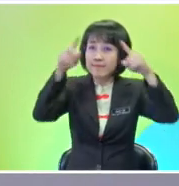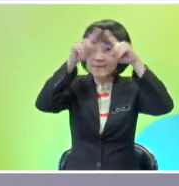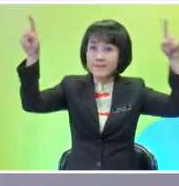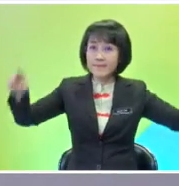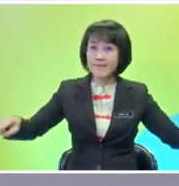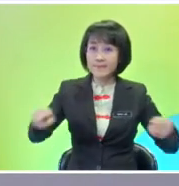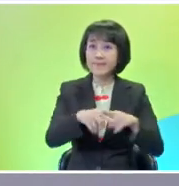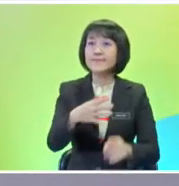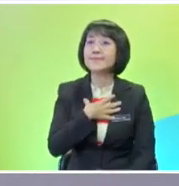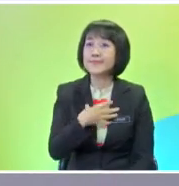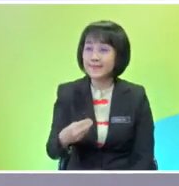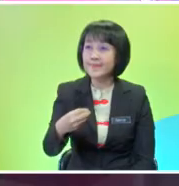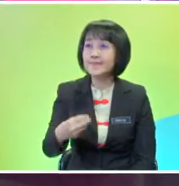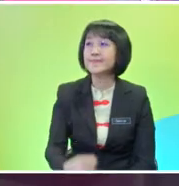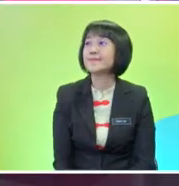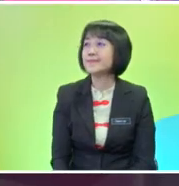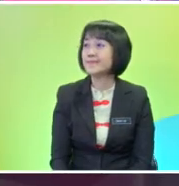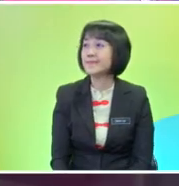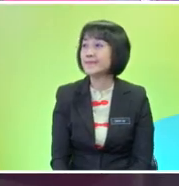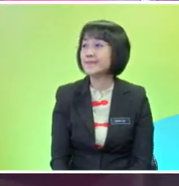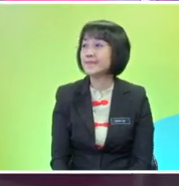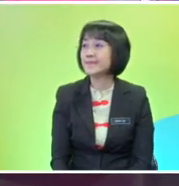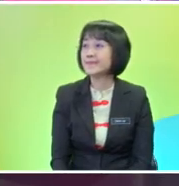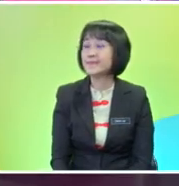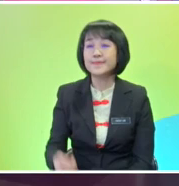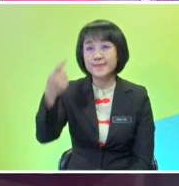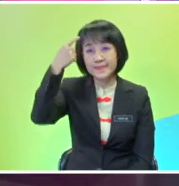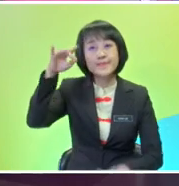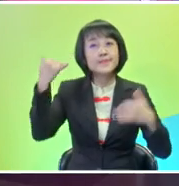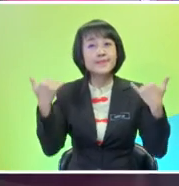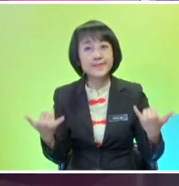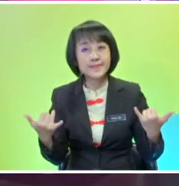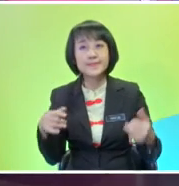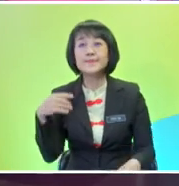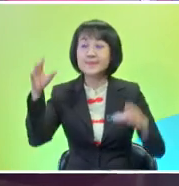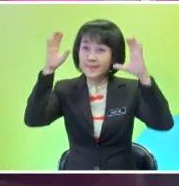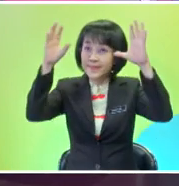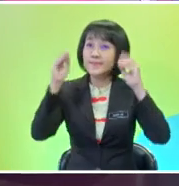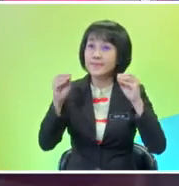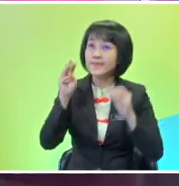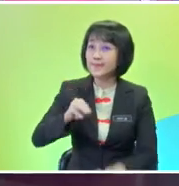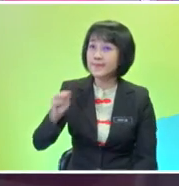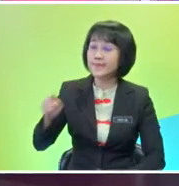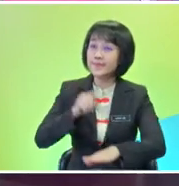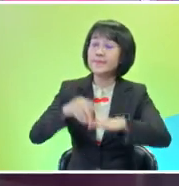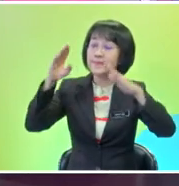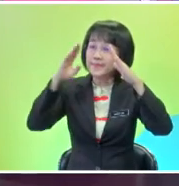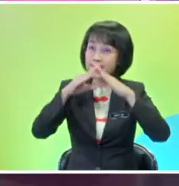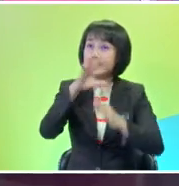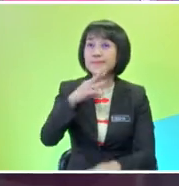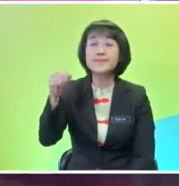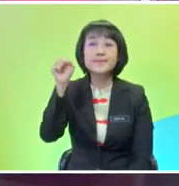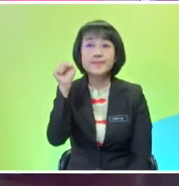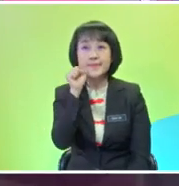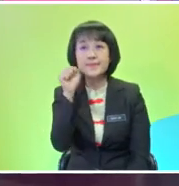putih betul untuk segmen kali ini Cikgu nak ajak murid-murid Cikgu di rumah dan kakak Mira